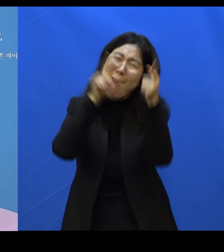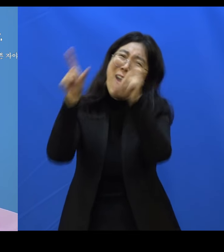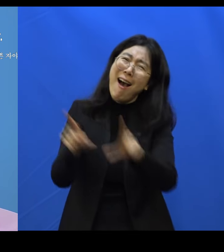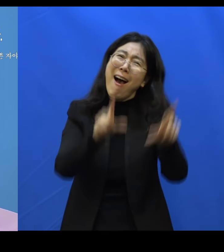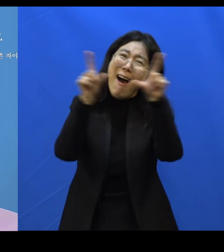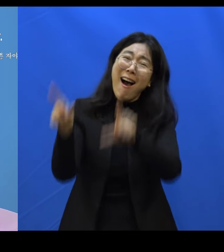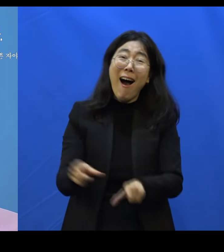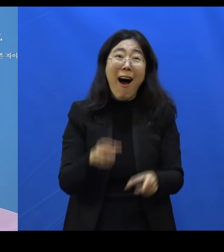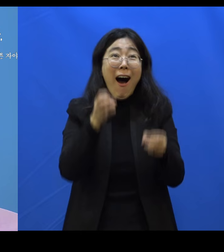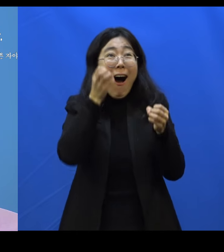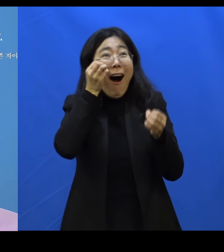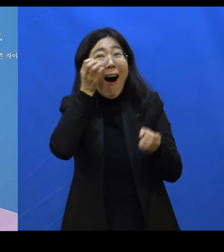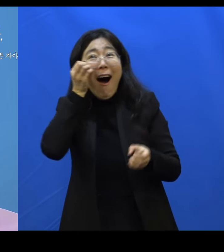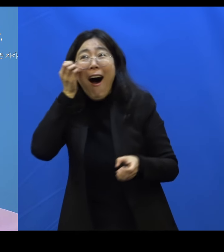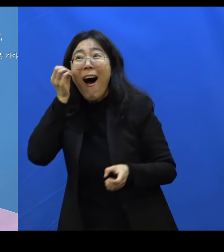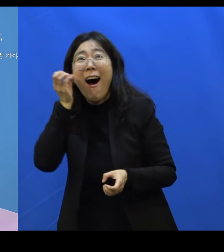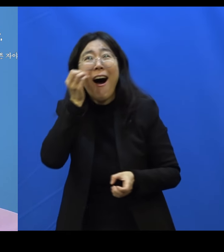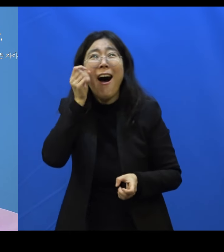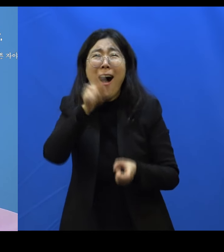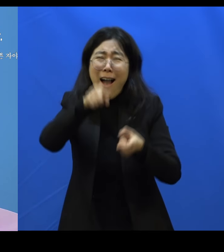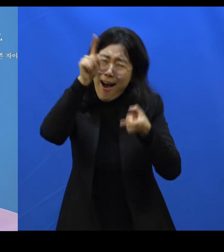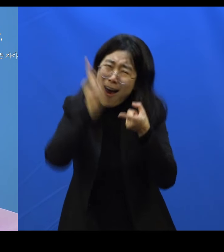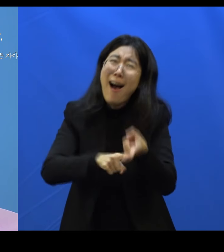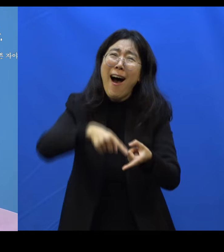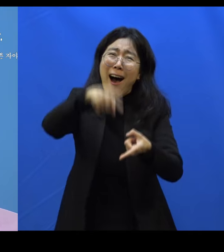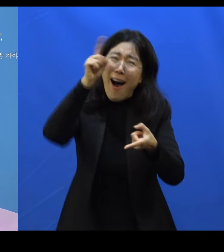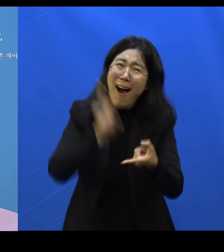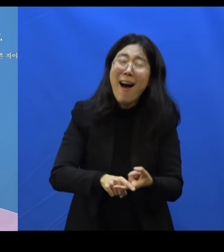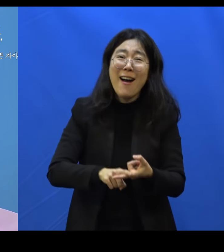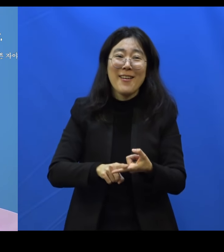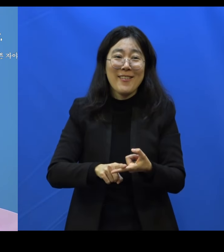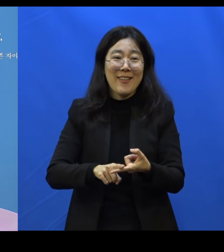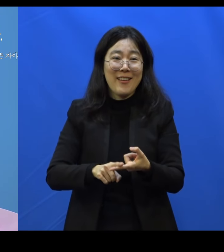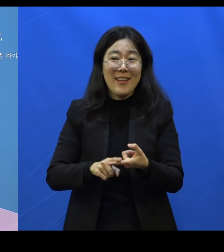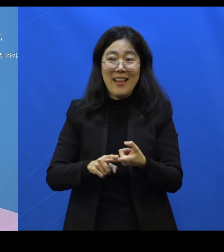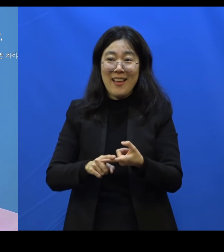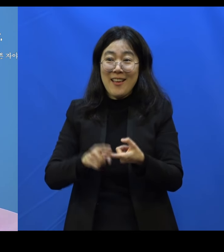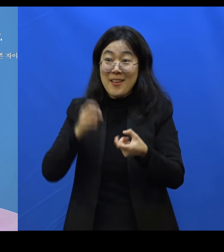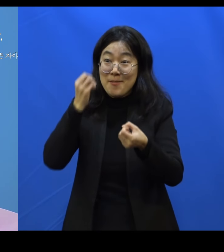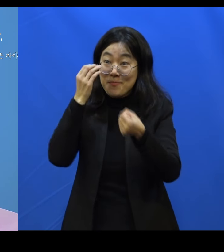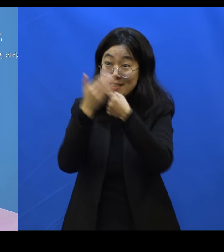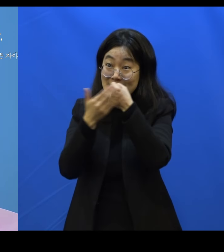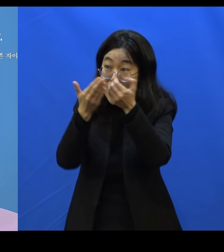여러분, 신비로운 체험 너무 좋아요. 은혜 받는 거 너무 좋아요.